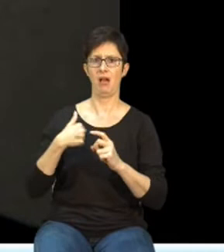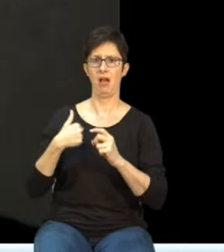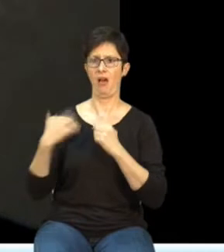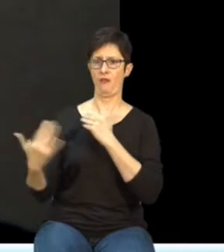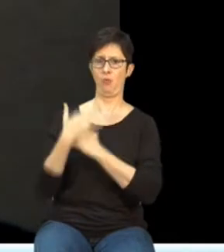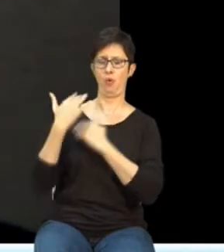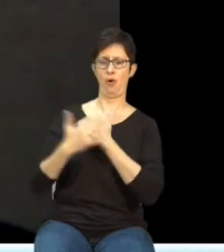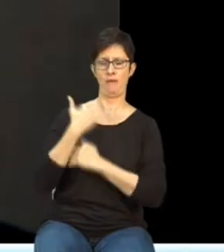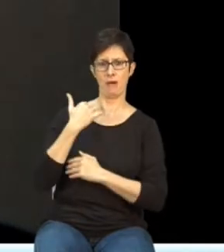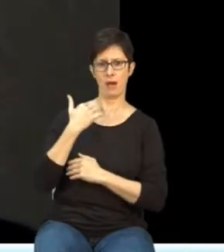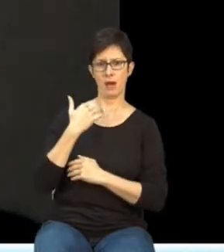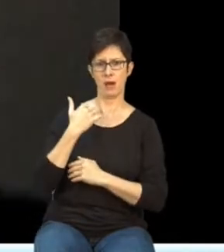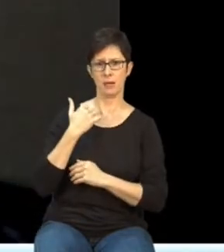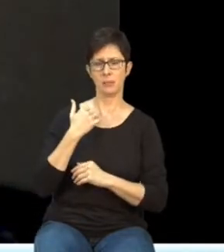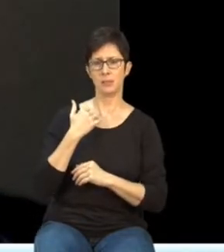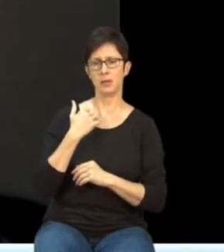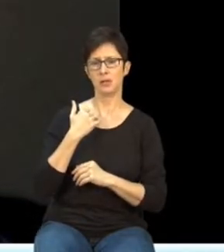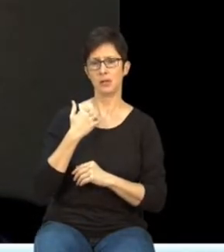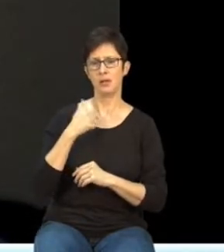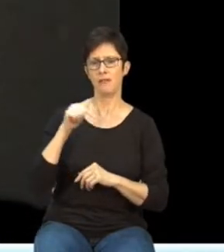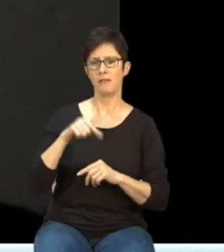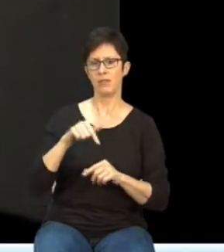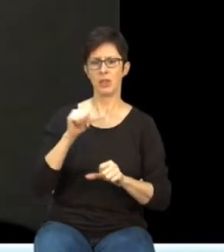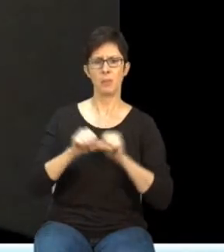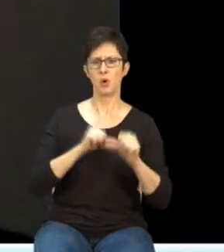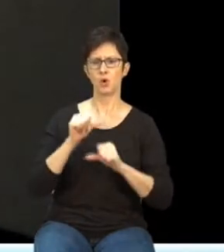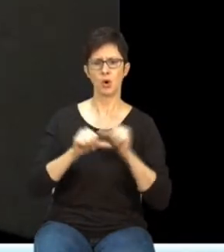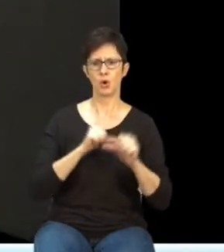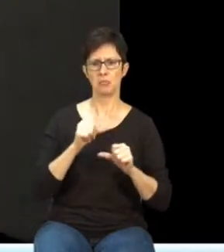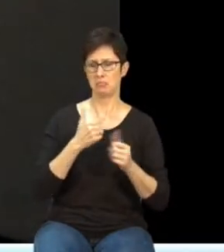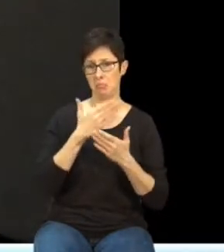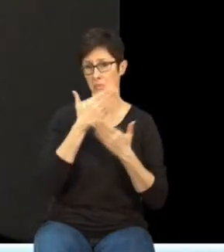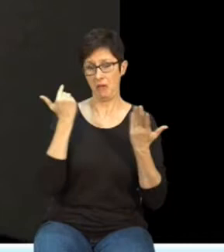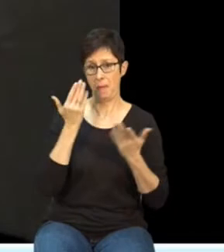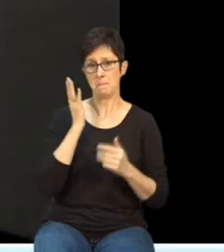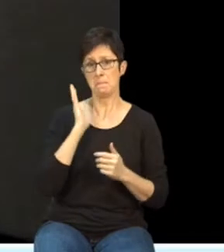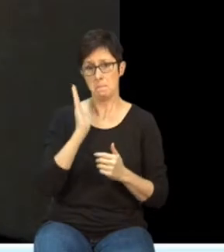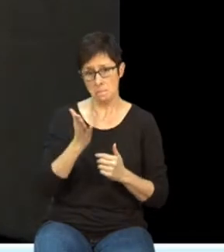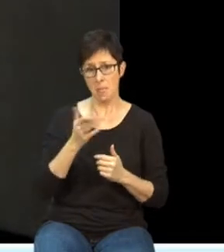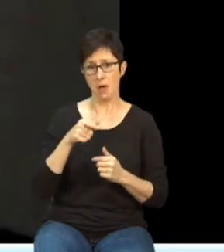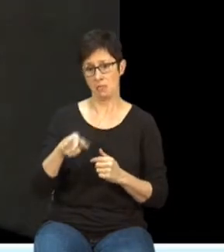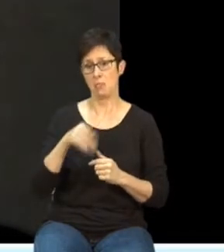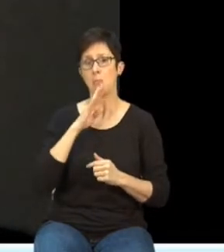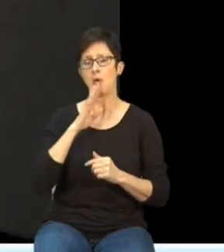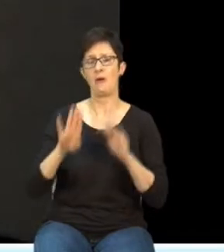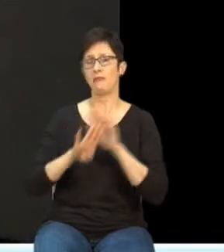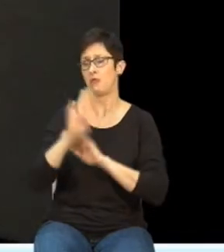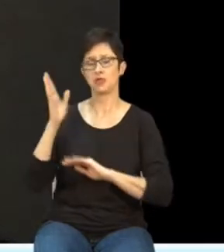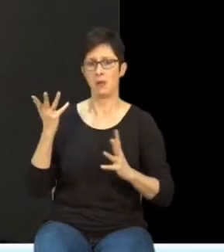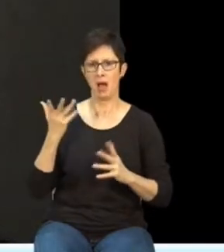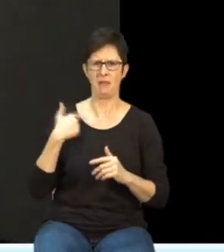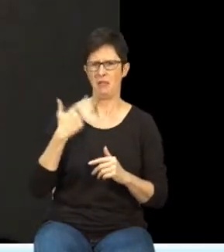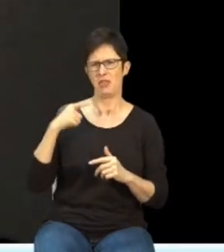bo w tym roku chyba nie wiem czy będą jeszcze takie wystąpienie Ale pamiętam jak lata